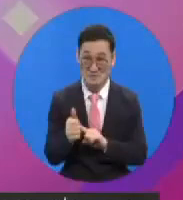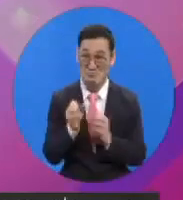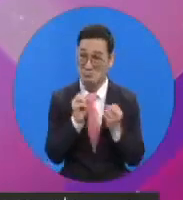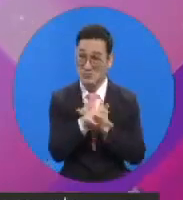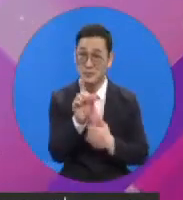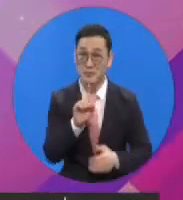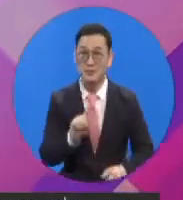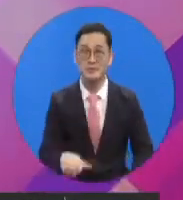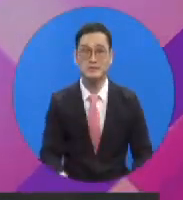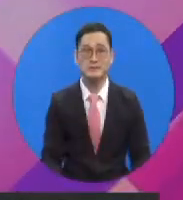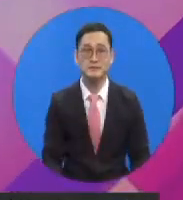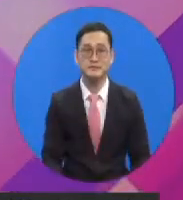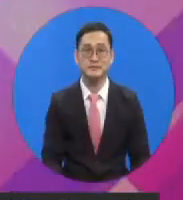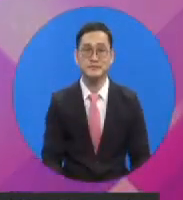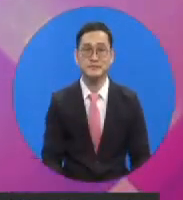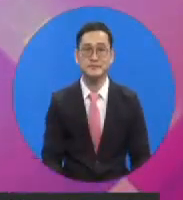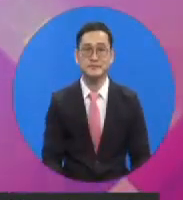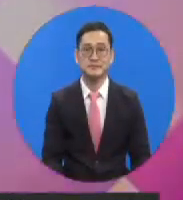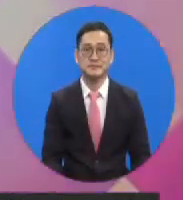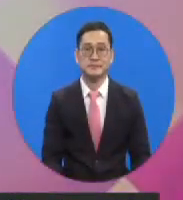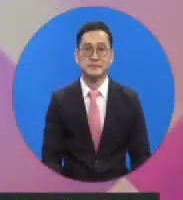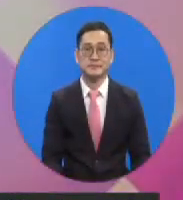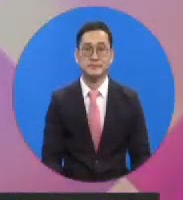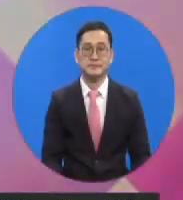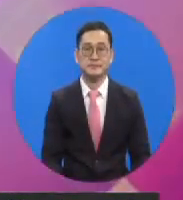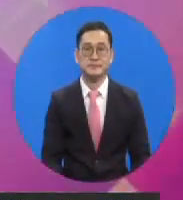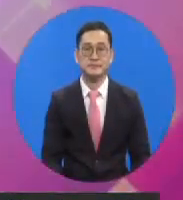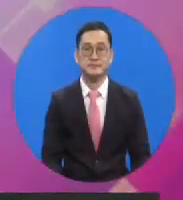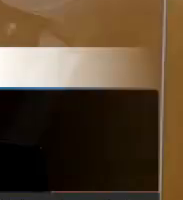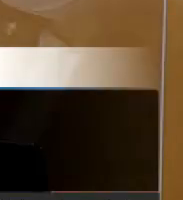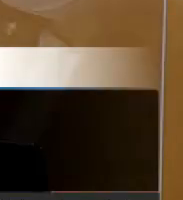뭐라고 답변했을까요? 들어보시죠.